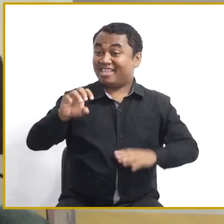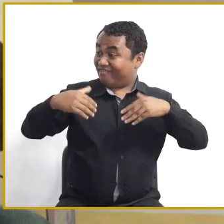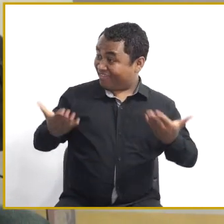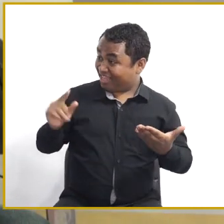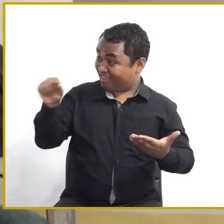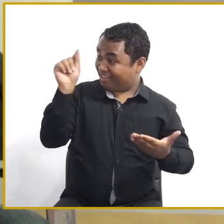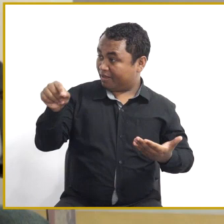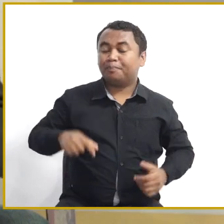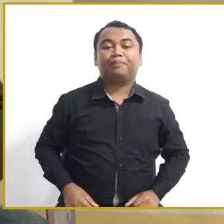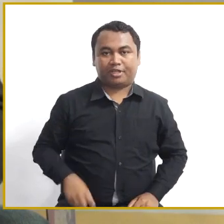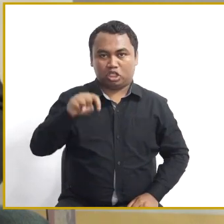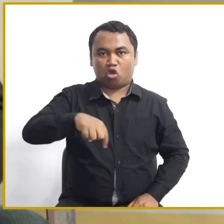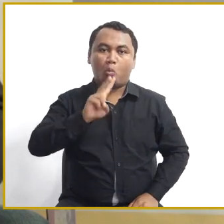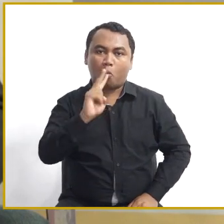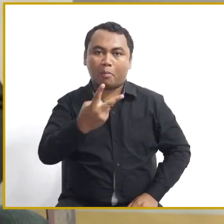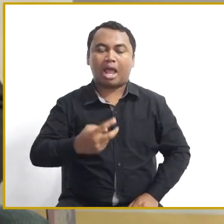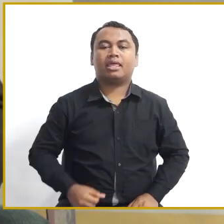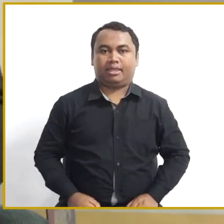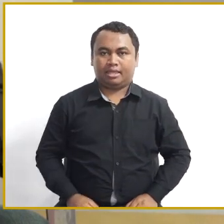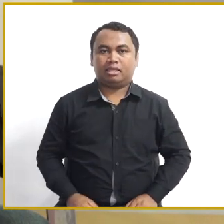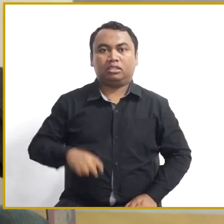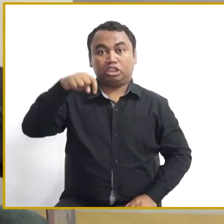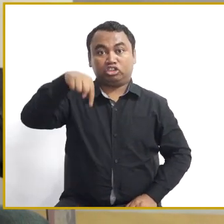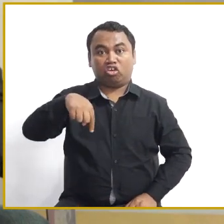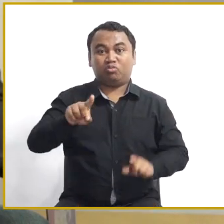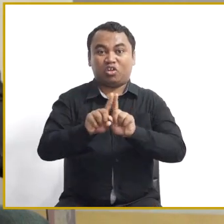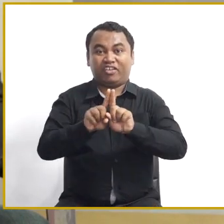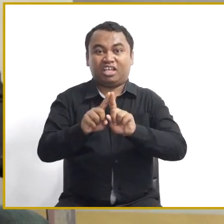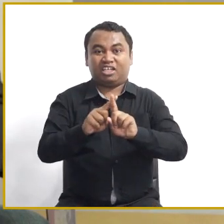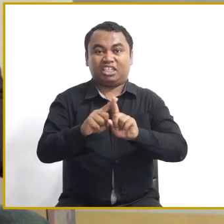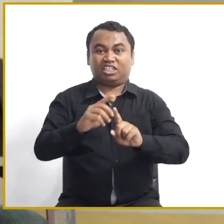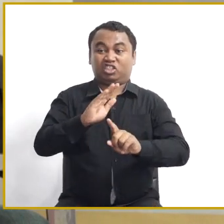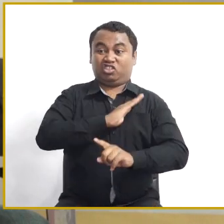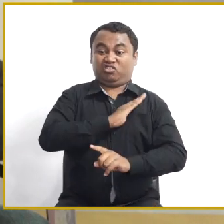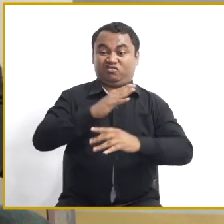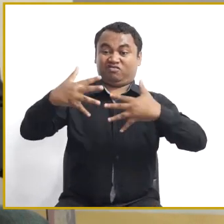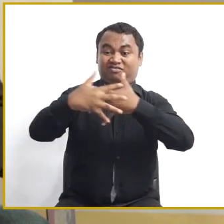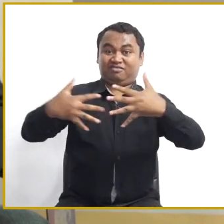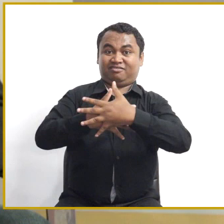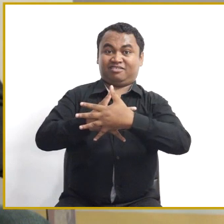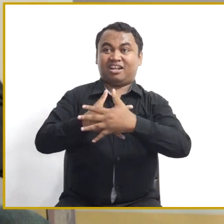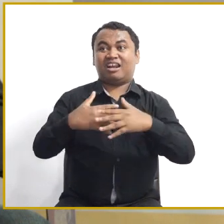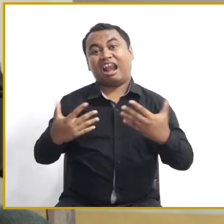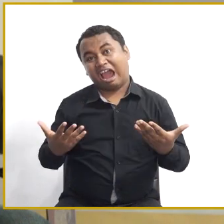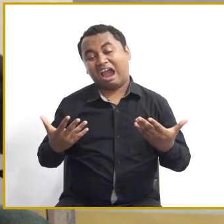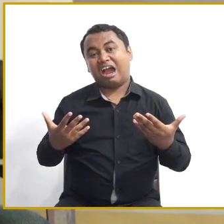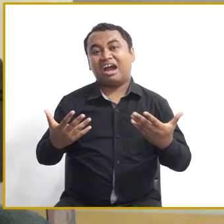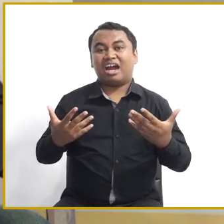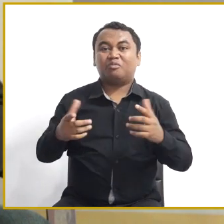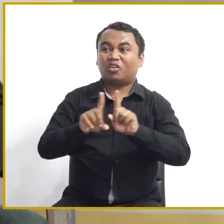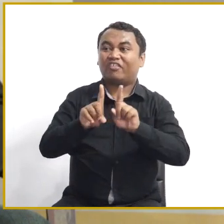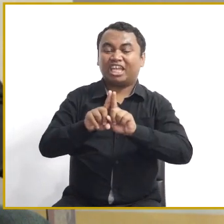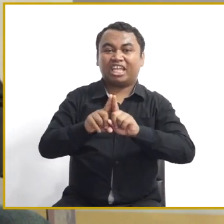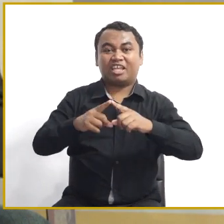hoe hifaninana fa Madagasikara dia mahaleo tena na